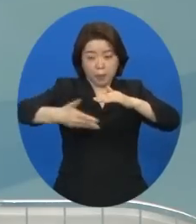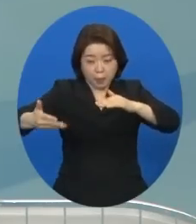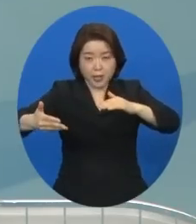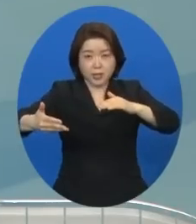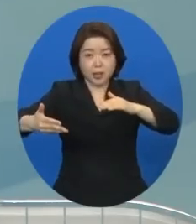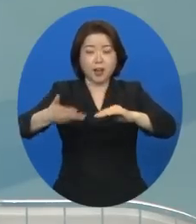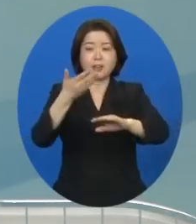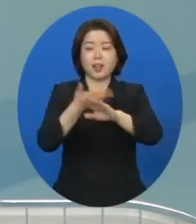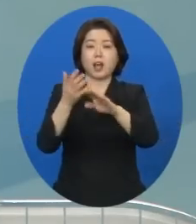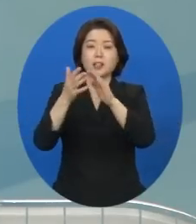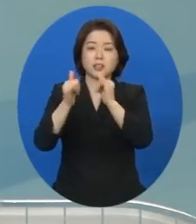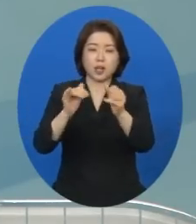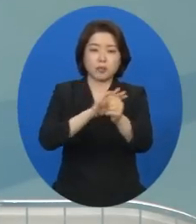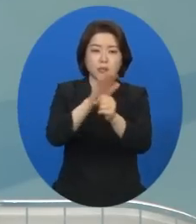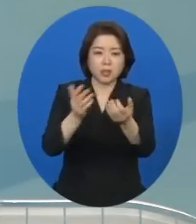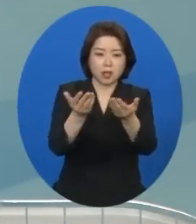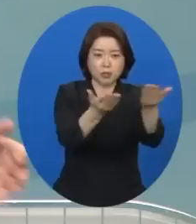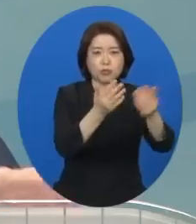사람을 사랑하게 되는 거예요.